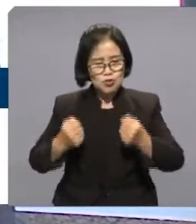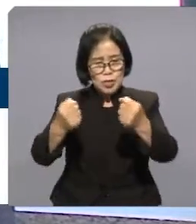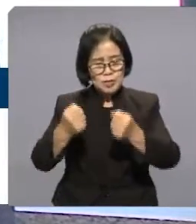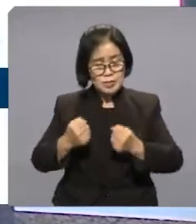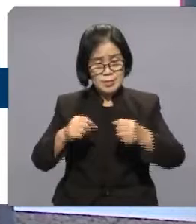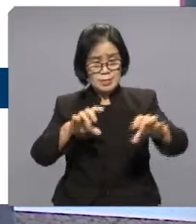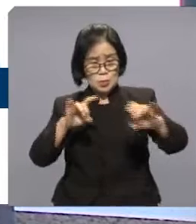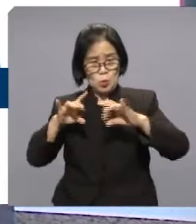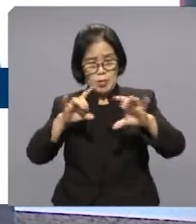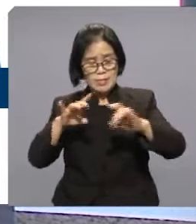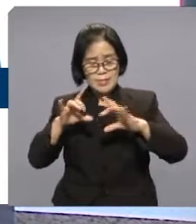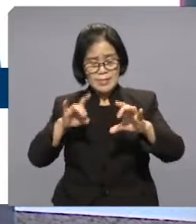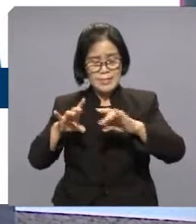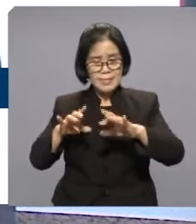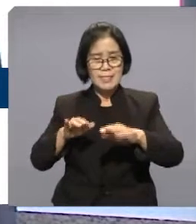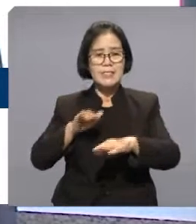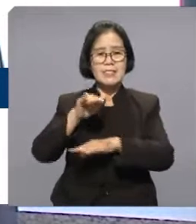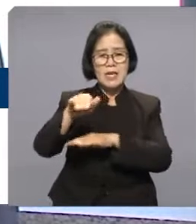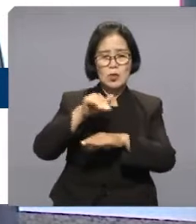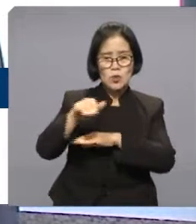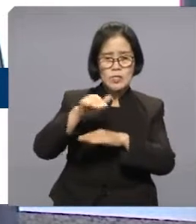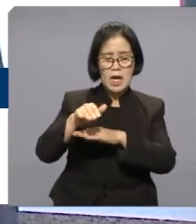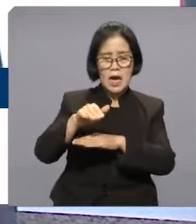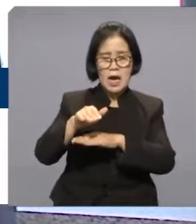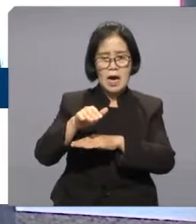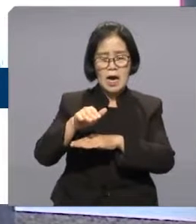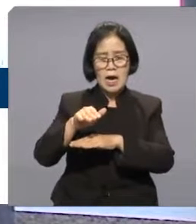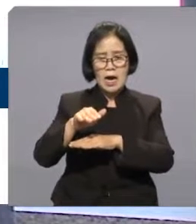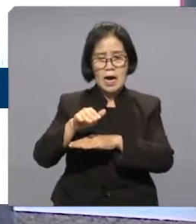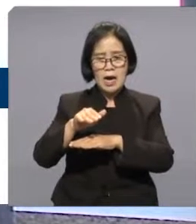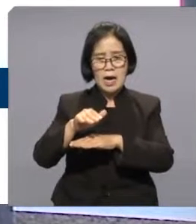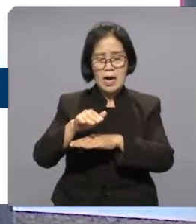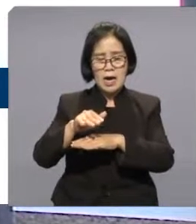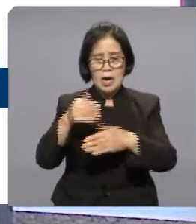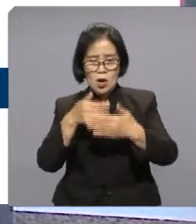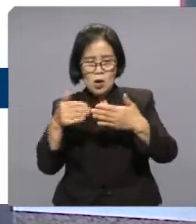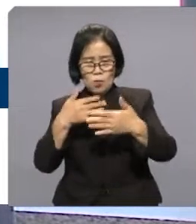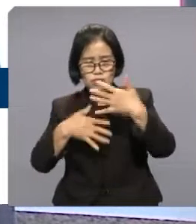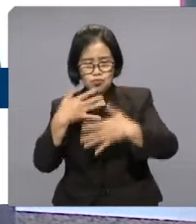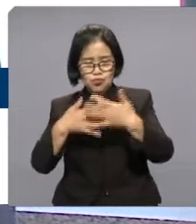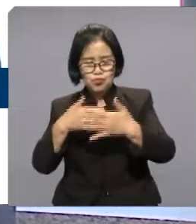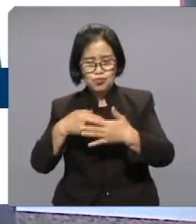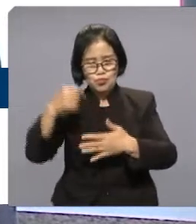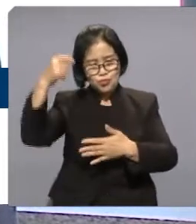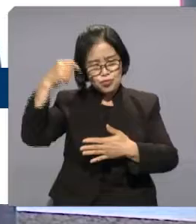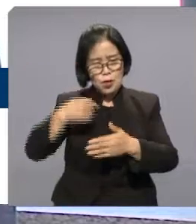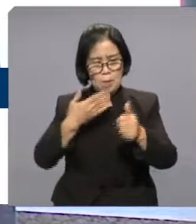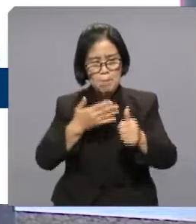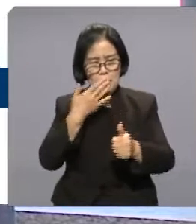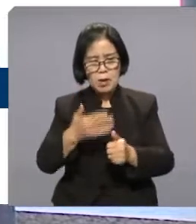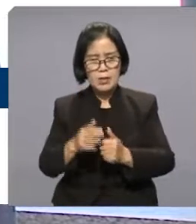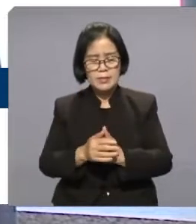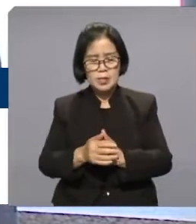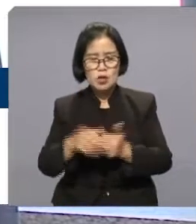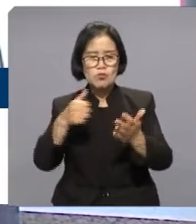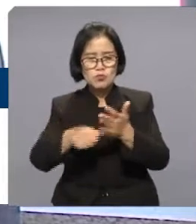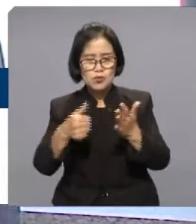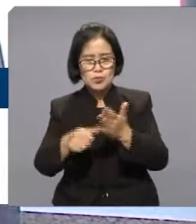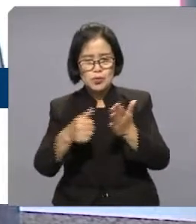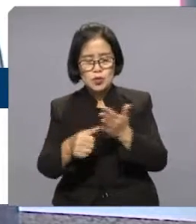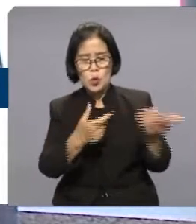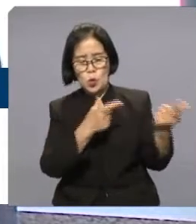센서와 그다음에 그 자동차의 디스플레이에 다양한 촉감을 줄 수 있는 그런 햅틱의 부품들을 공동 개발을